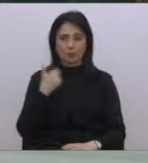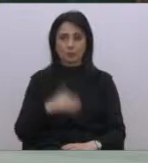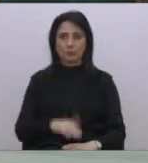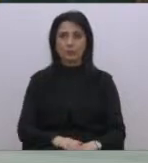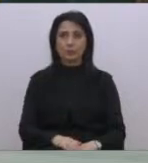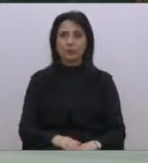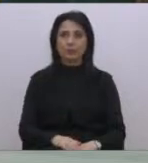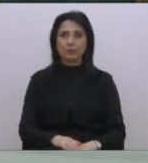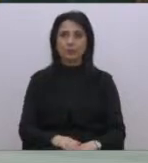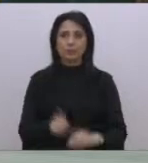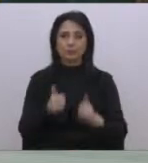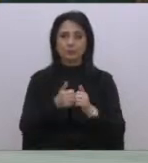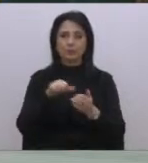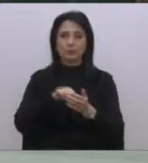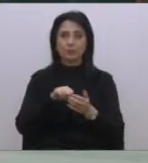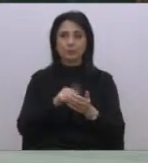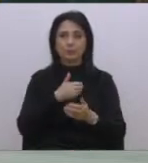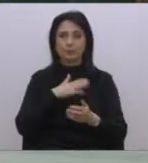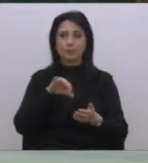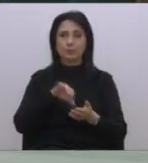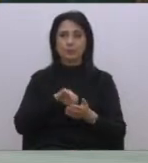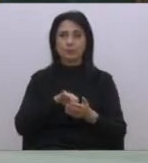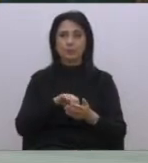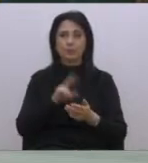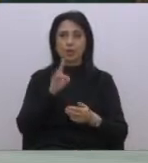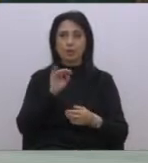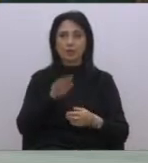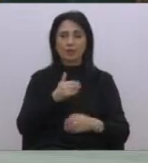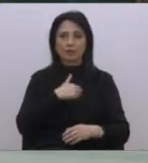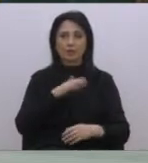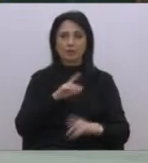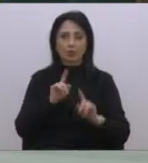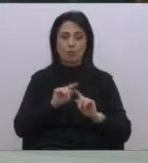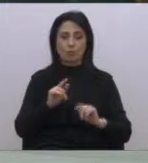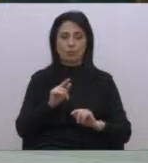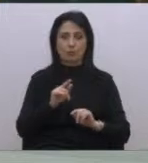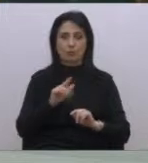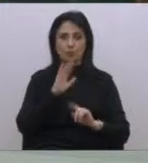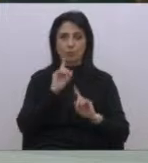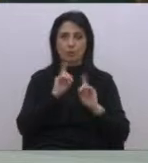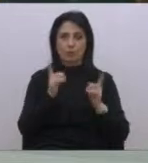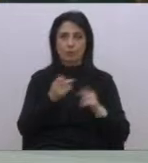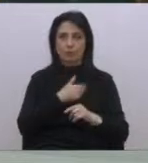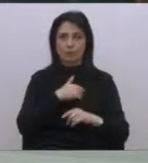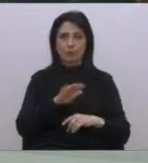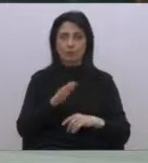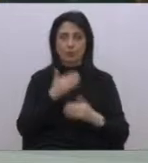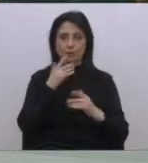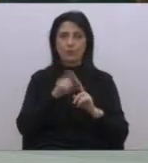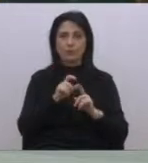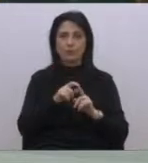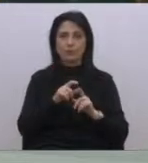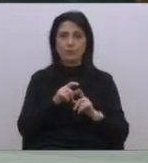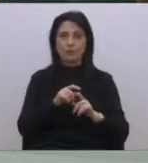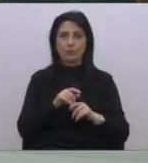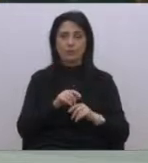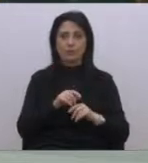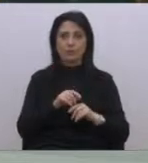არის. თანამოხსენებას არ სურს გამოსვლა, კომიტეტებს არ სურთ, ოპოზიციას უმრავლესობას არ სურს, დასმით სიტყვა თუ